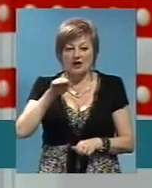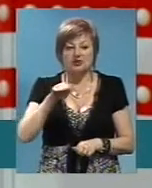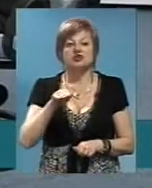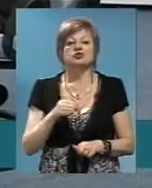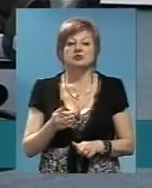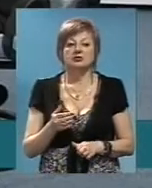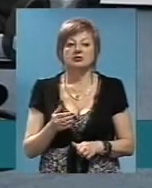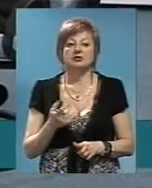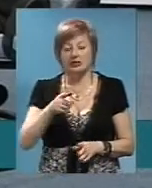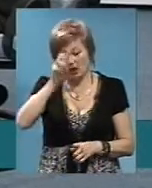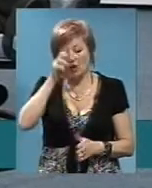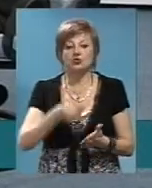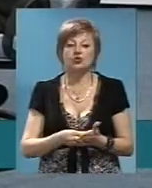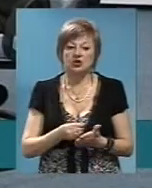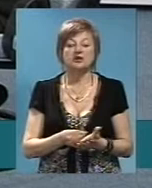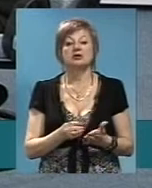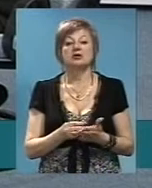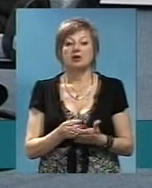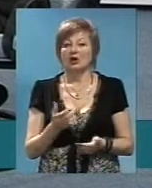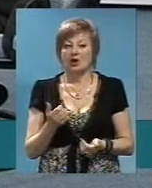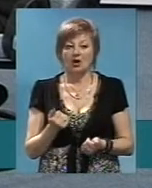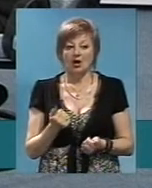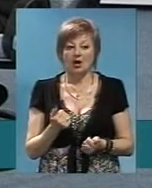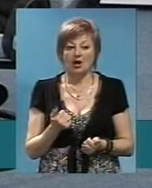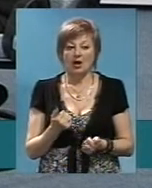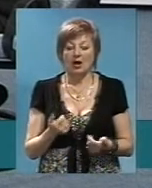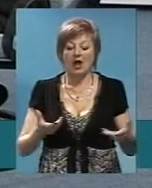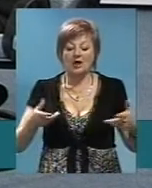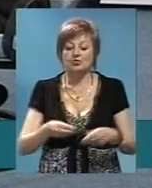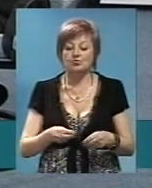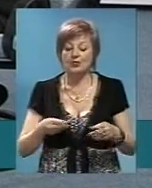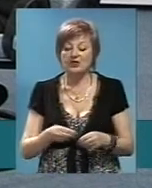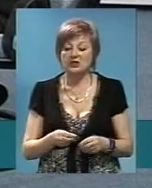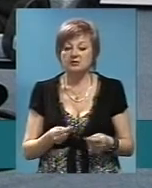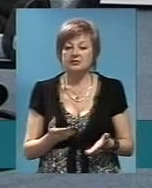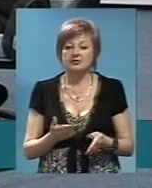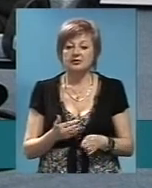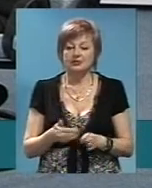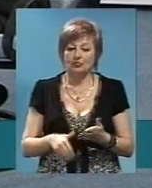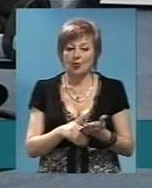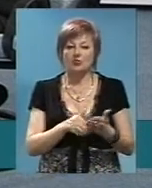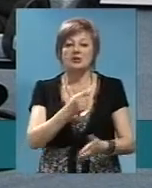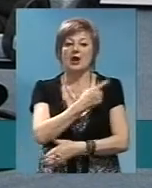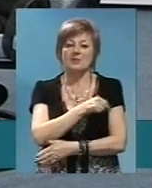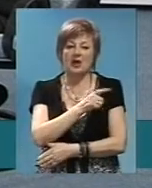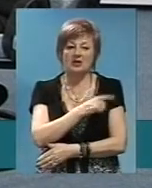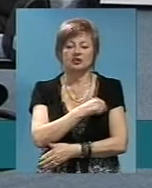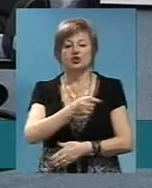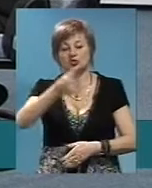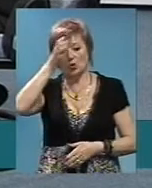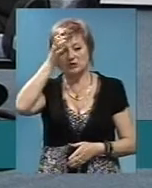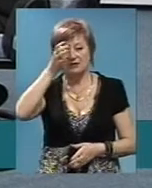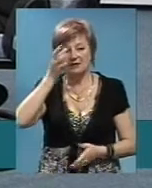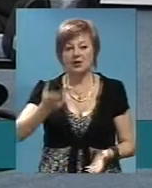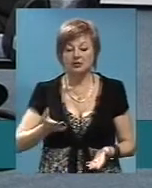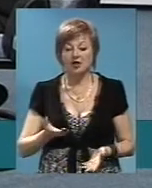числі для бюджетників, а ті субвенції, котрі йдуть на медицину, на освіту,